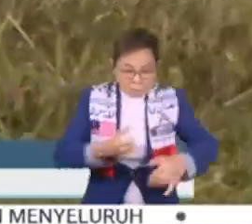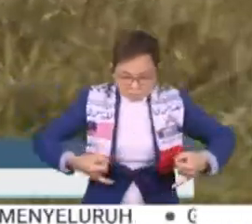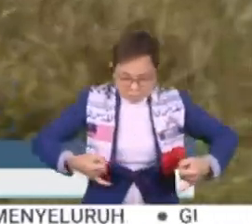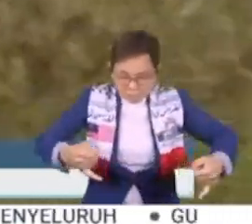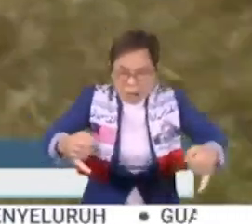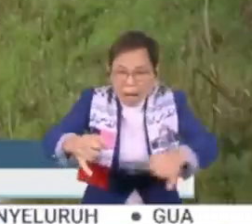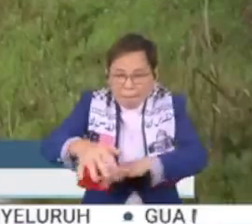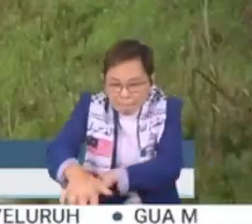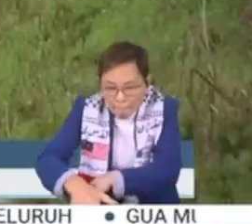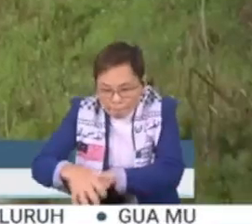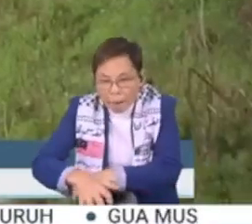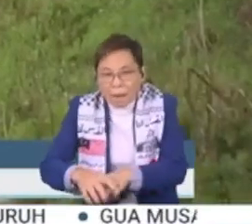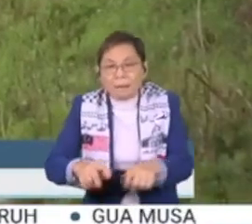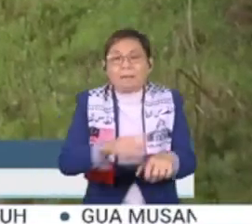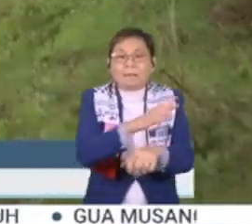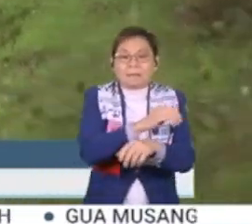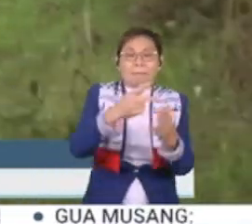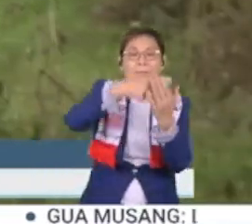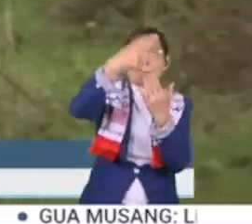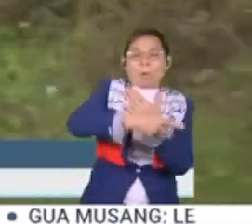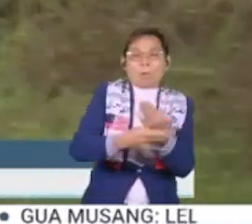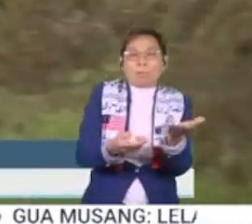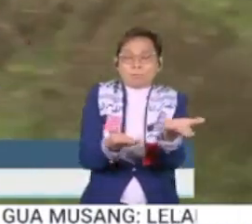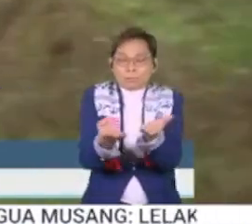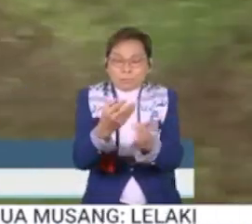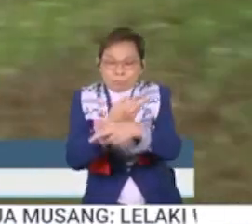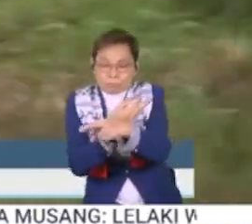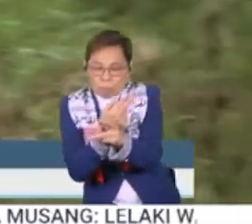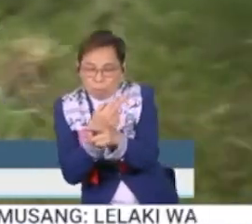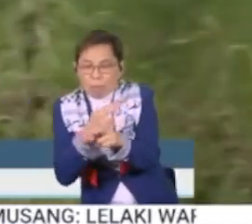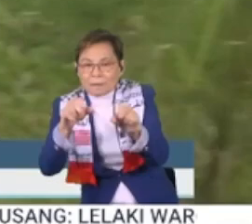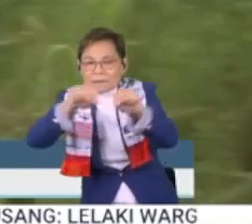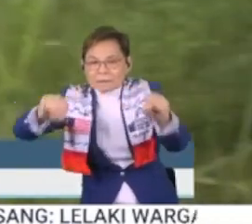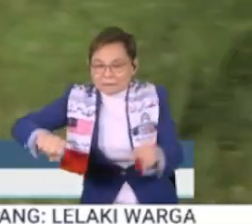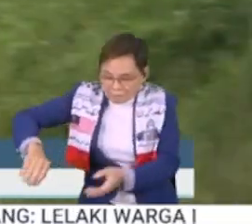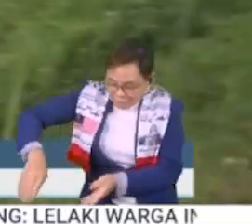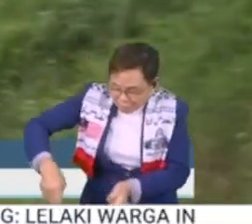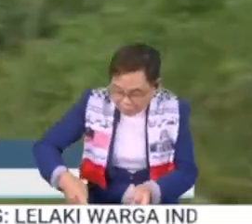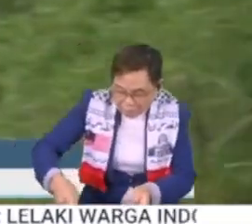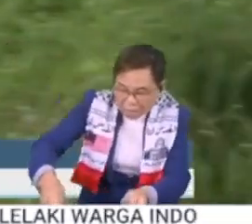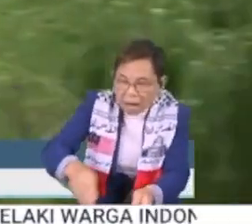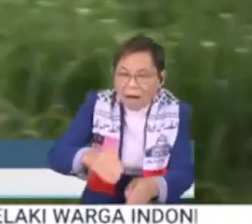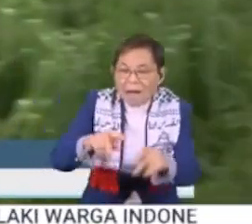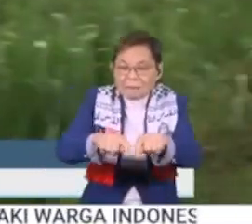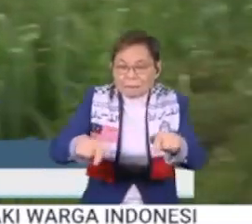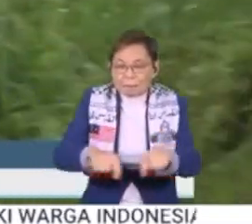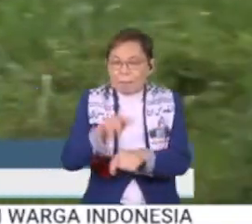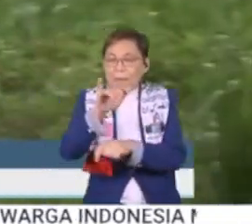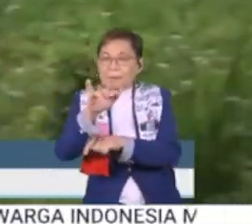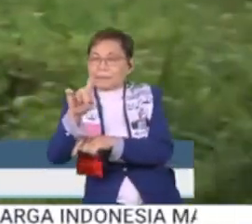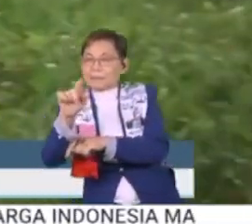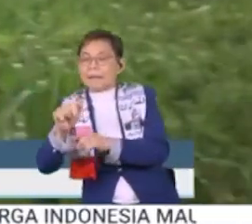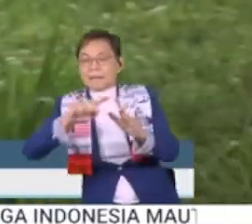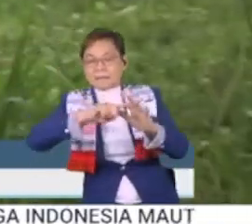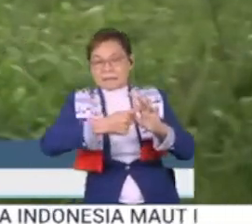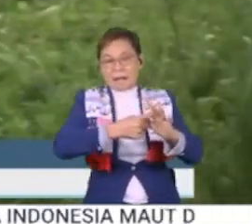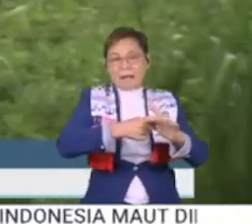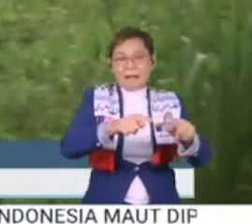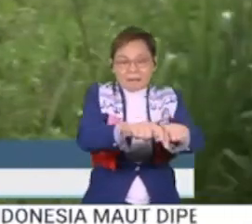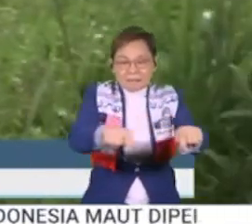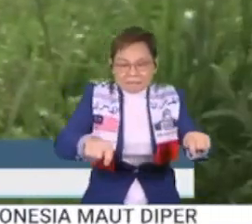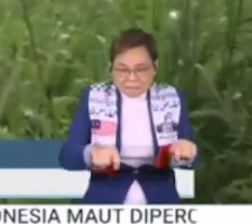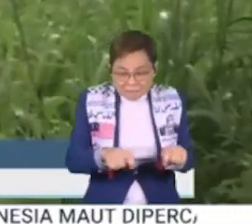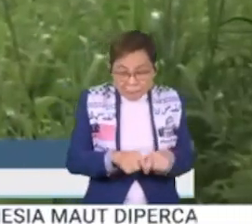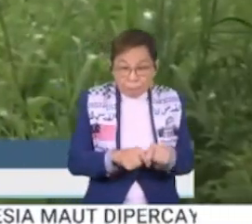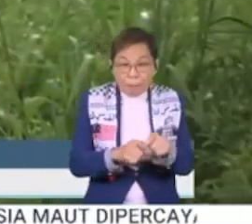di kawasan jelapang dan program penyelenggaraan sistem pengairan dan saliran kawasan iada mengenai pelaksanaan jelapang padi